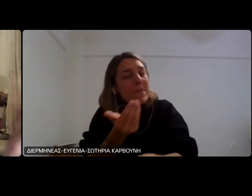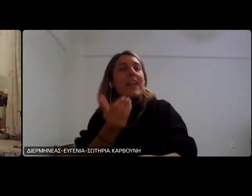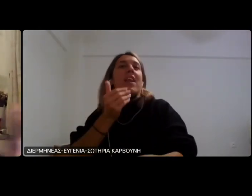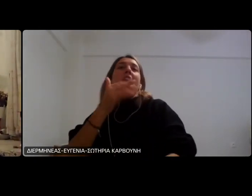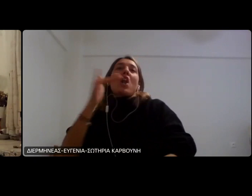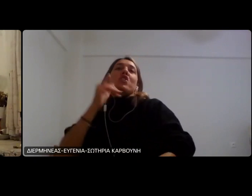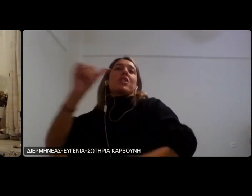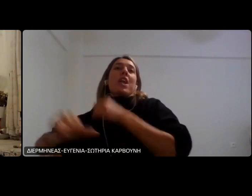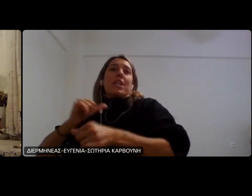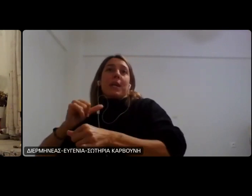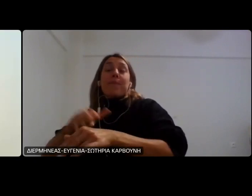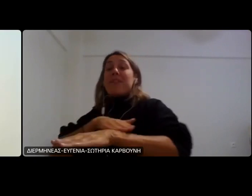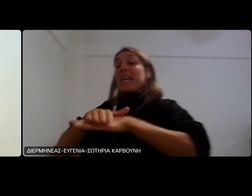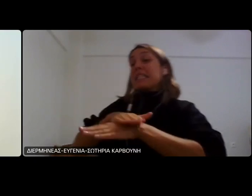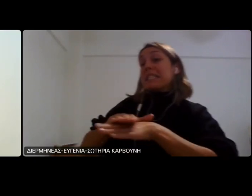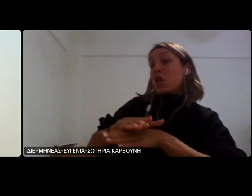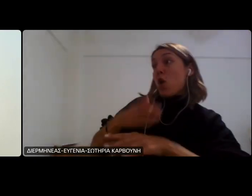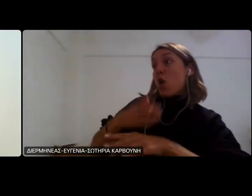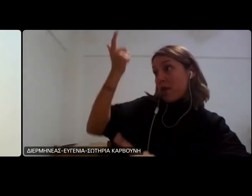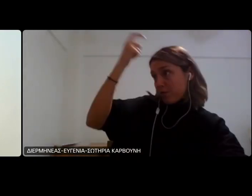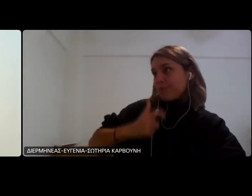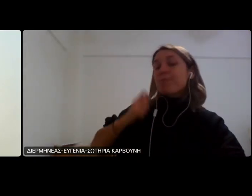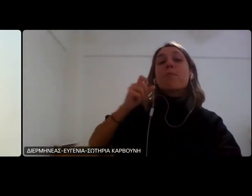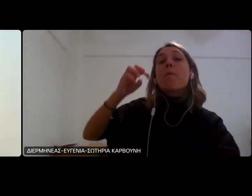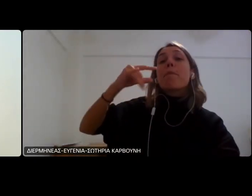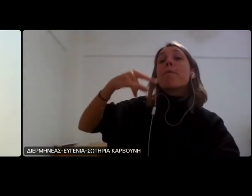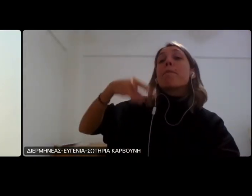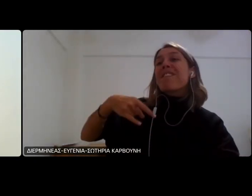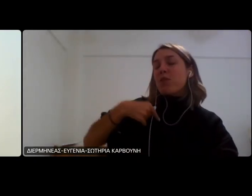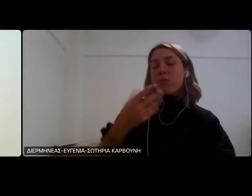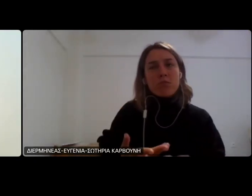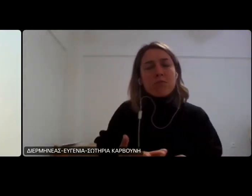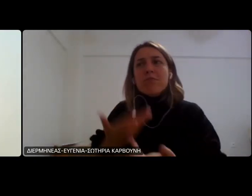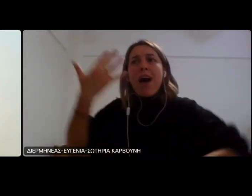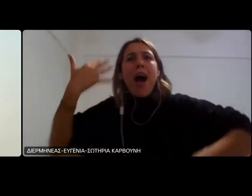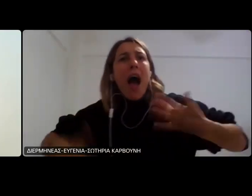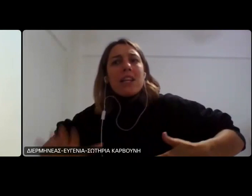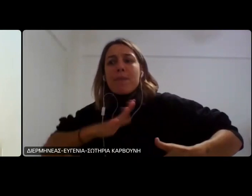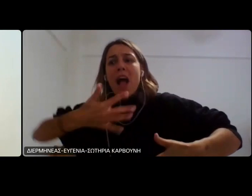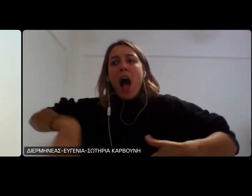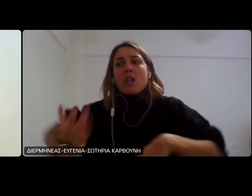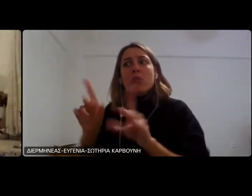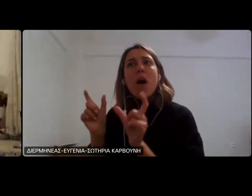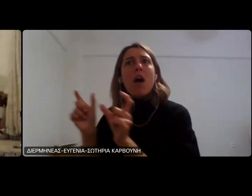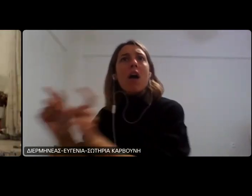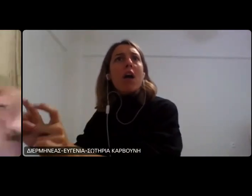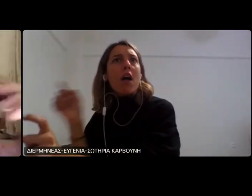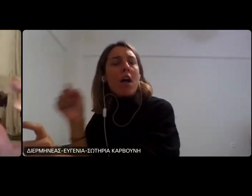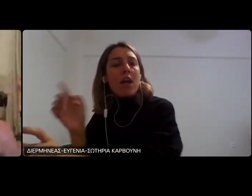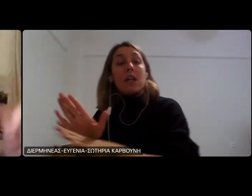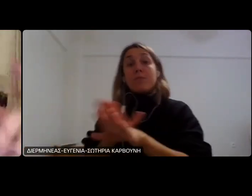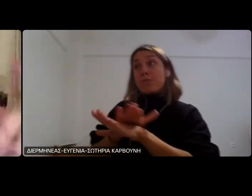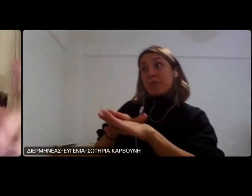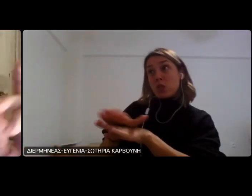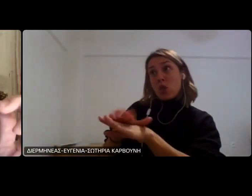Με συγχωρείτε, αλλά τι το δημοκρατικό υπάρχει στο να αποκλείουμε τον ανάπηρο πληθυσμό πληροφόρηση? Μισό